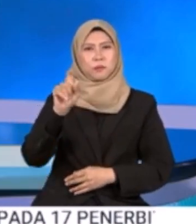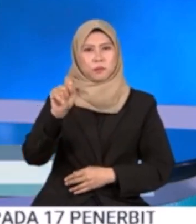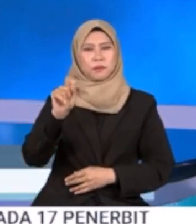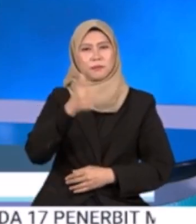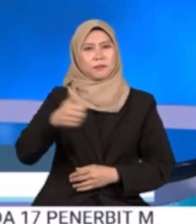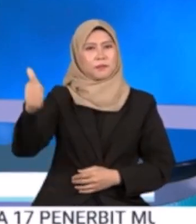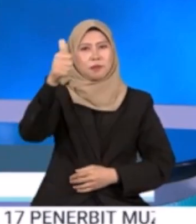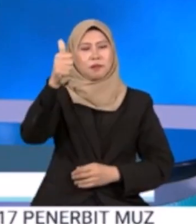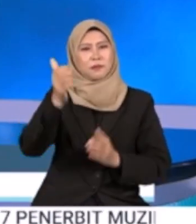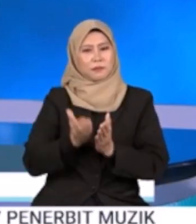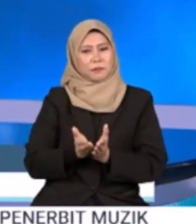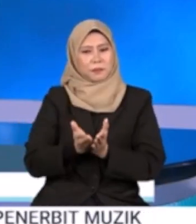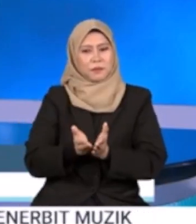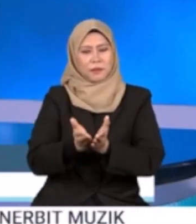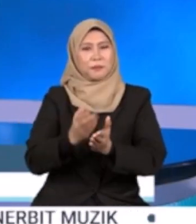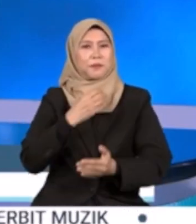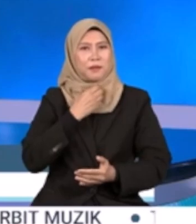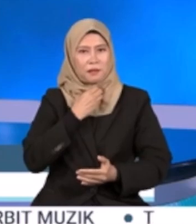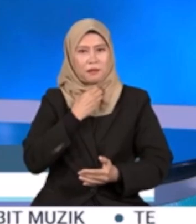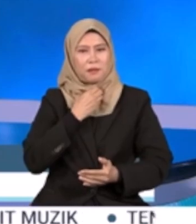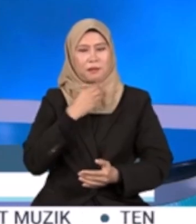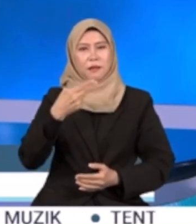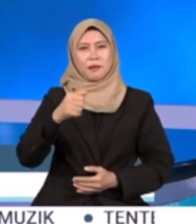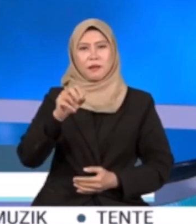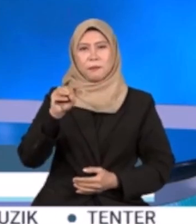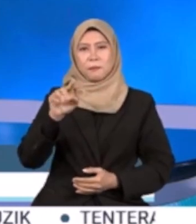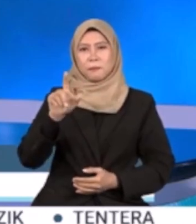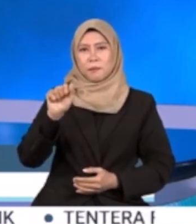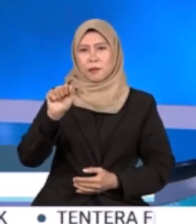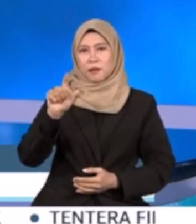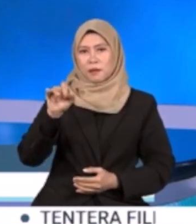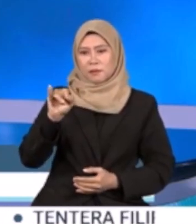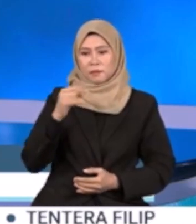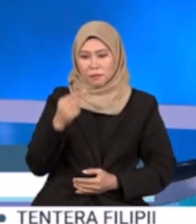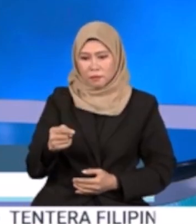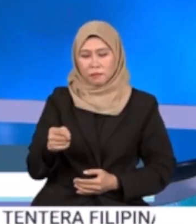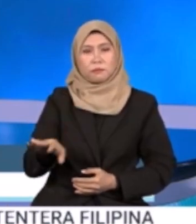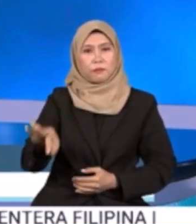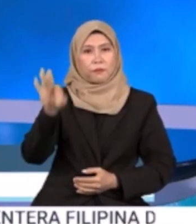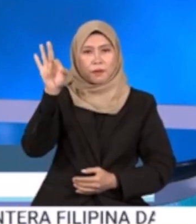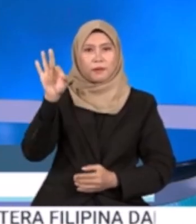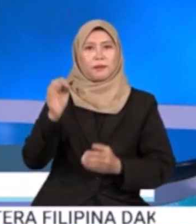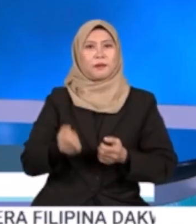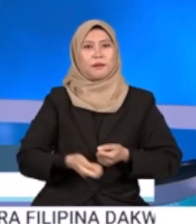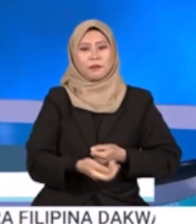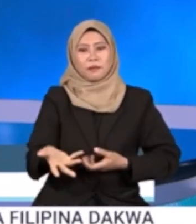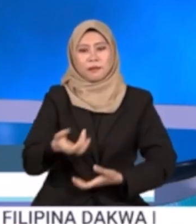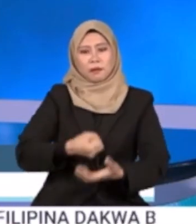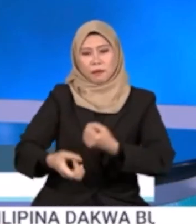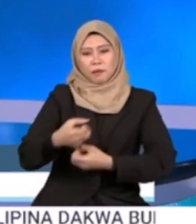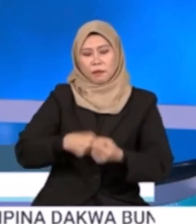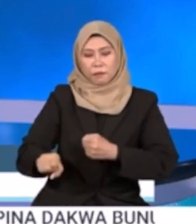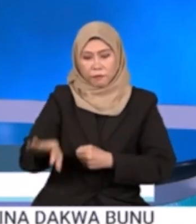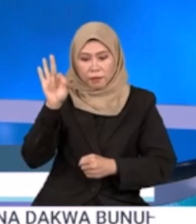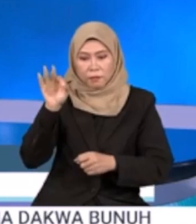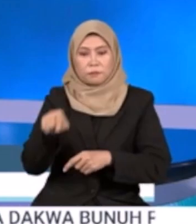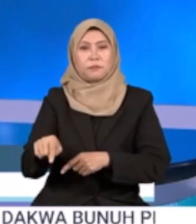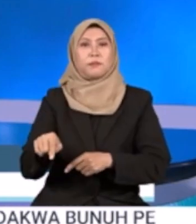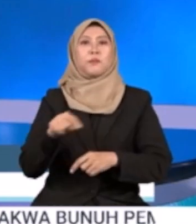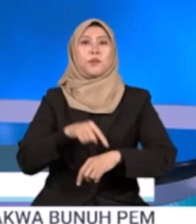agensi penguatkuasaan maritim Malaysia perak Mohamad Hambali yaakob berkata mayat tersebut ditemui nelayan sempatan sekitar jam